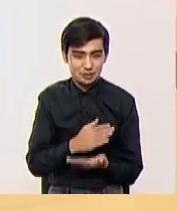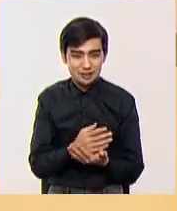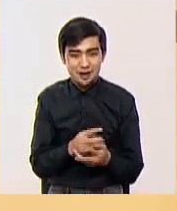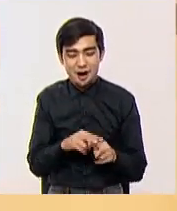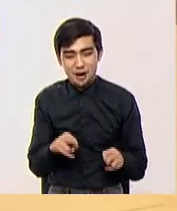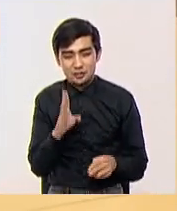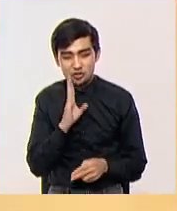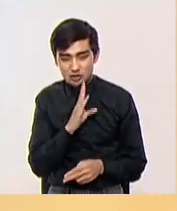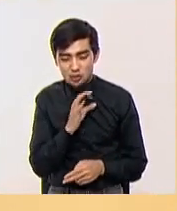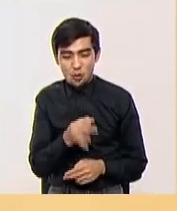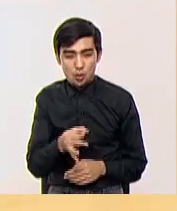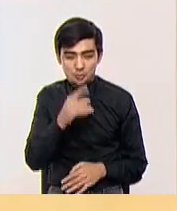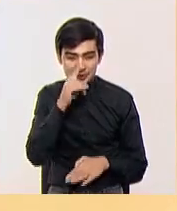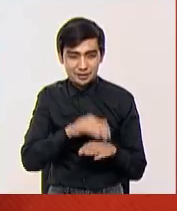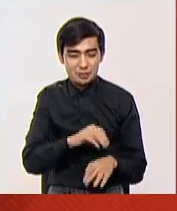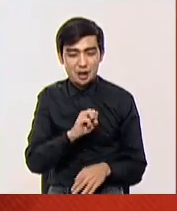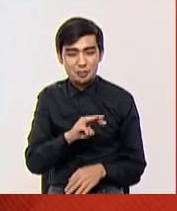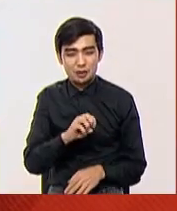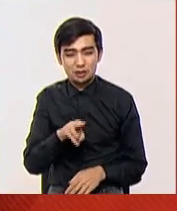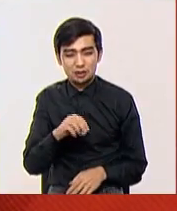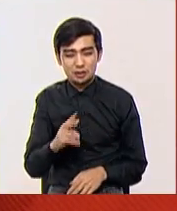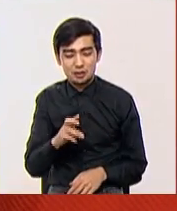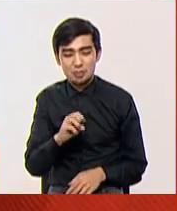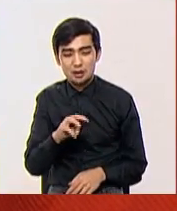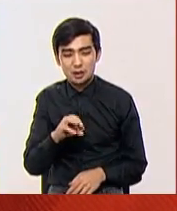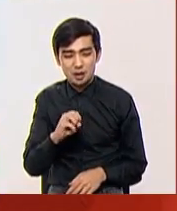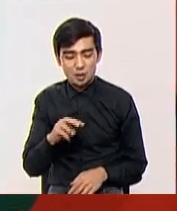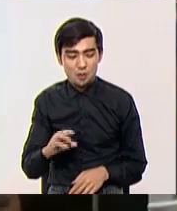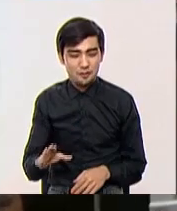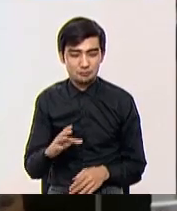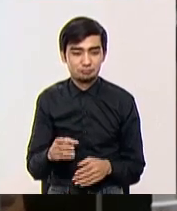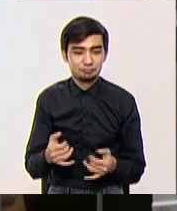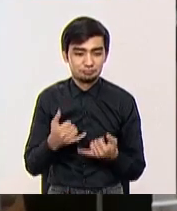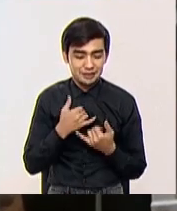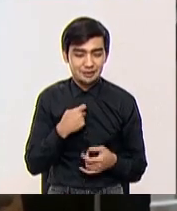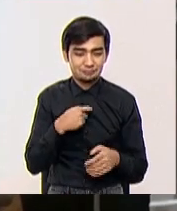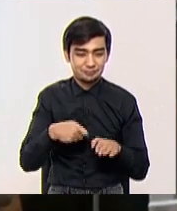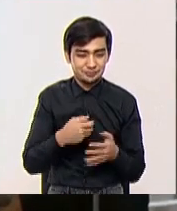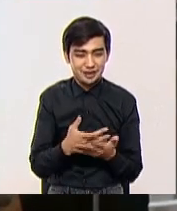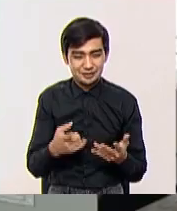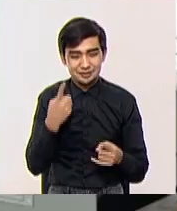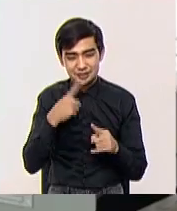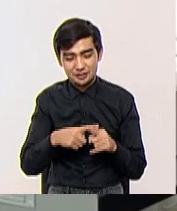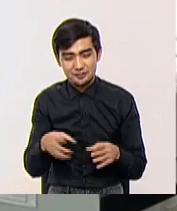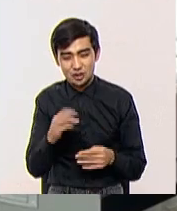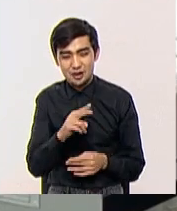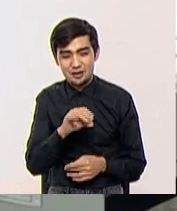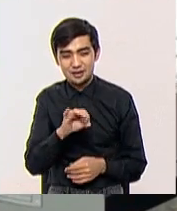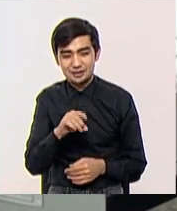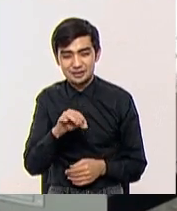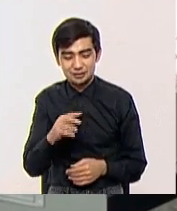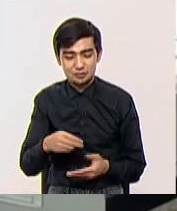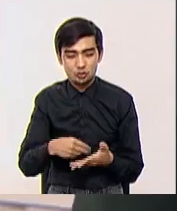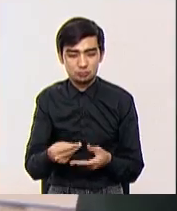ісінде әйелдерге облыс әкімі Амандық Баталовтың тігін цех ашуға қолдау білдіріп, қажетті құрал-жабдықтарды лизингке алып